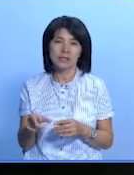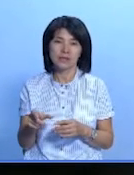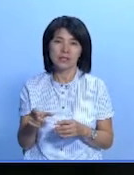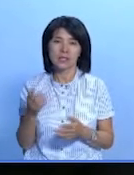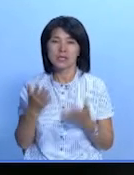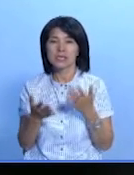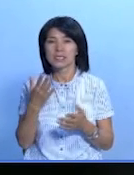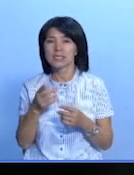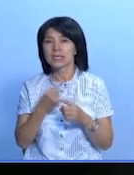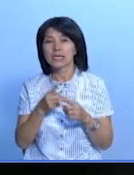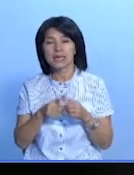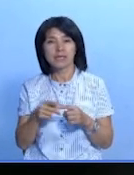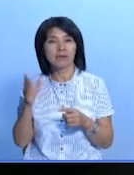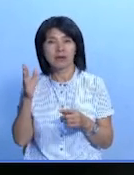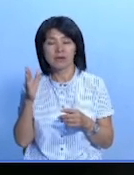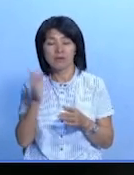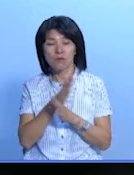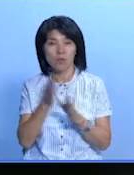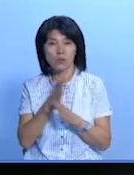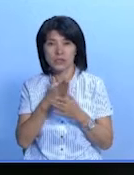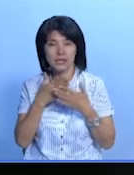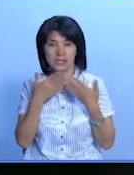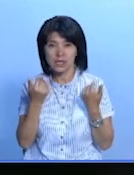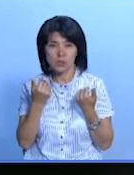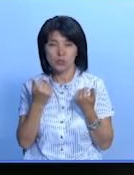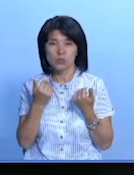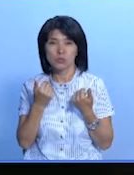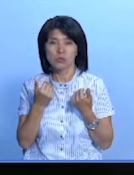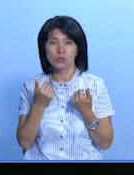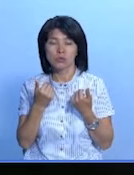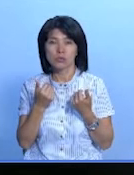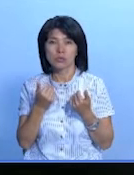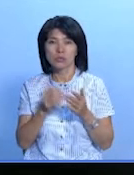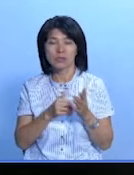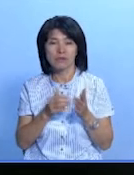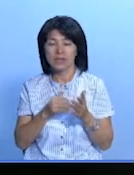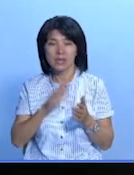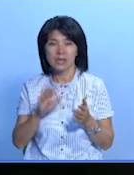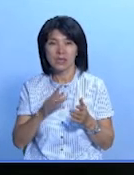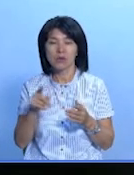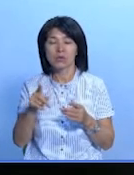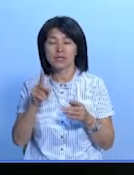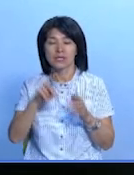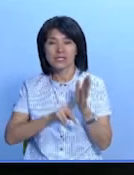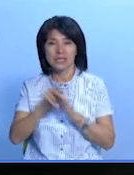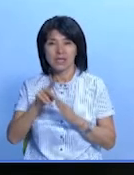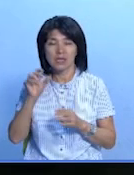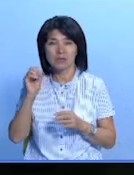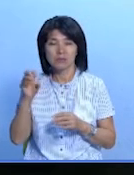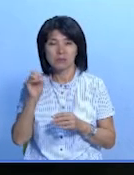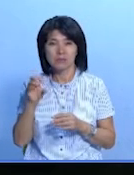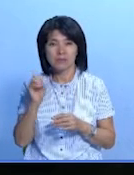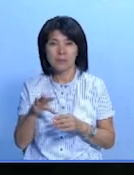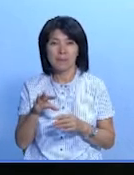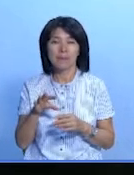Если этого воздуха, кислорода недостаточно, он начинает пищать, сигнализирует, врач